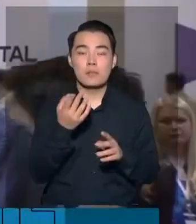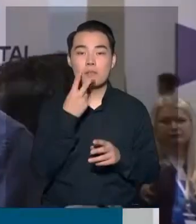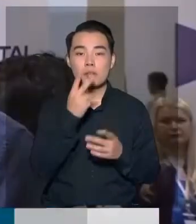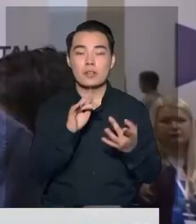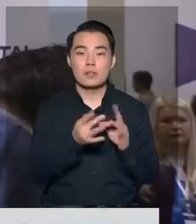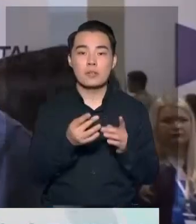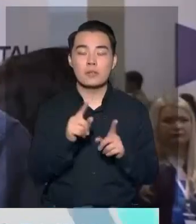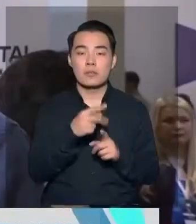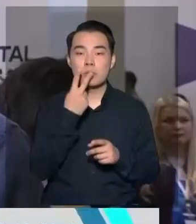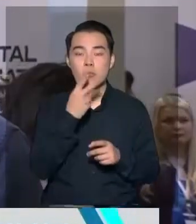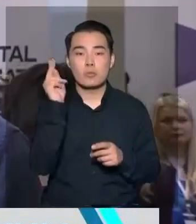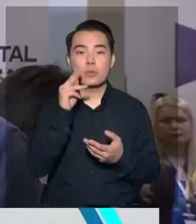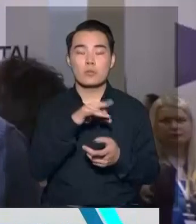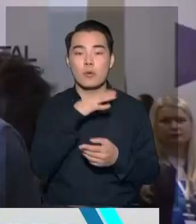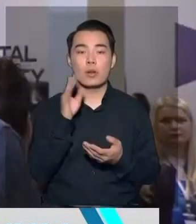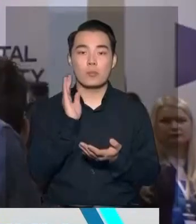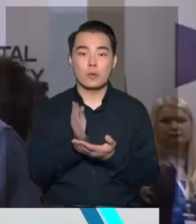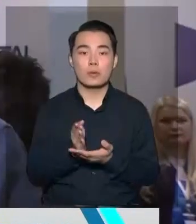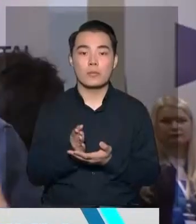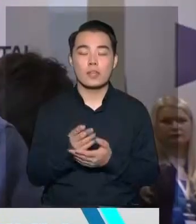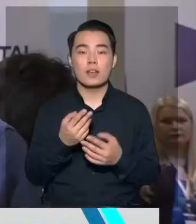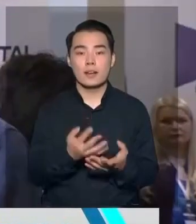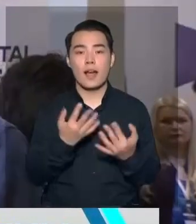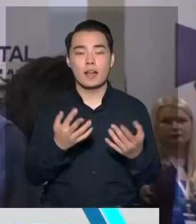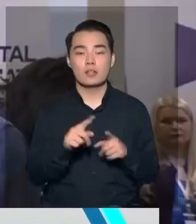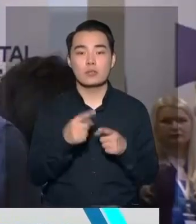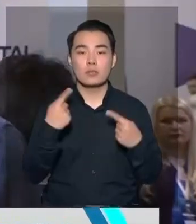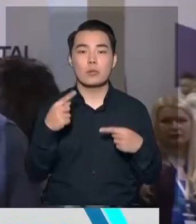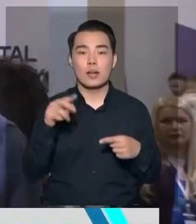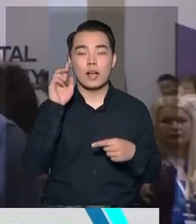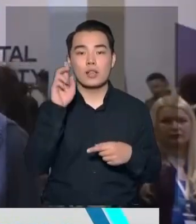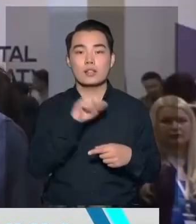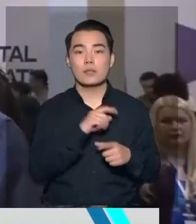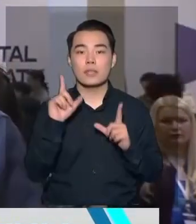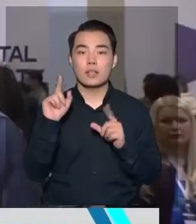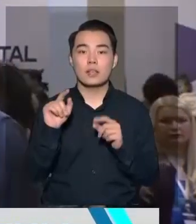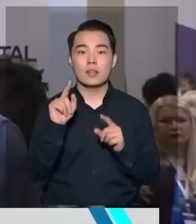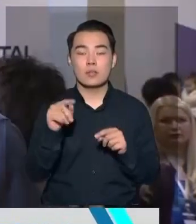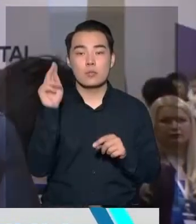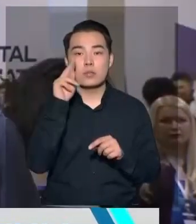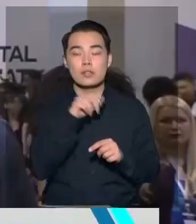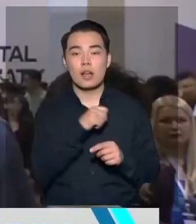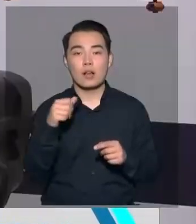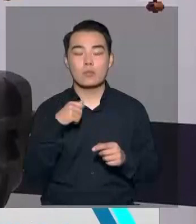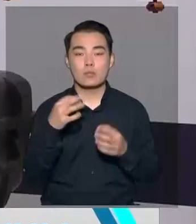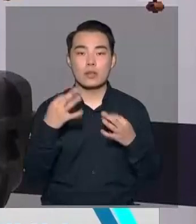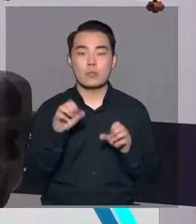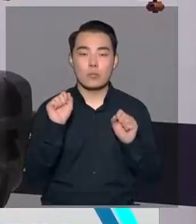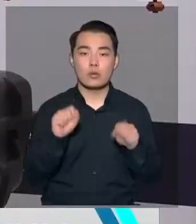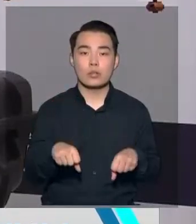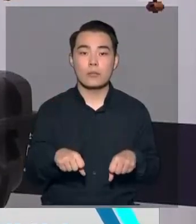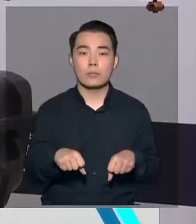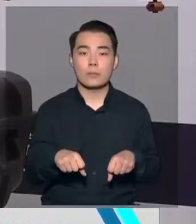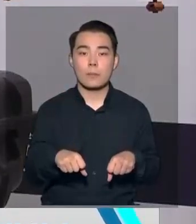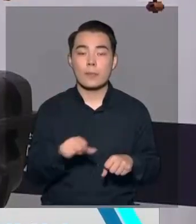тілін көбірек үйреніп, сол түрлі басқа елдерге жасап жатқан тәжірибелерден үйренуге болады деп ойлаймын.